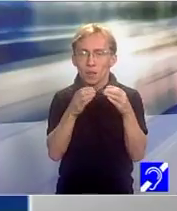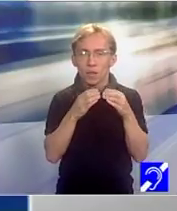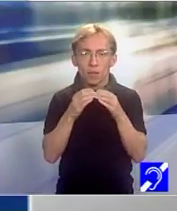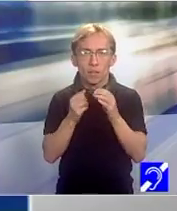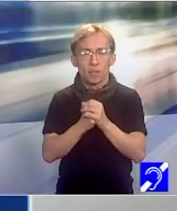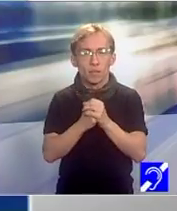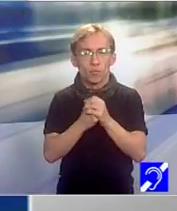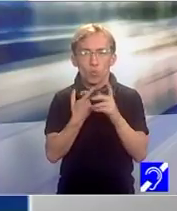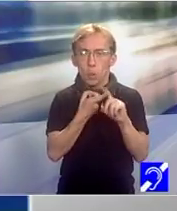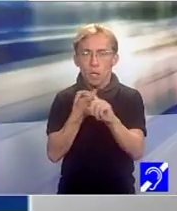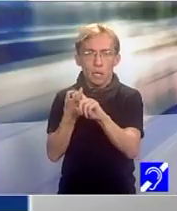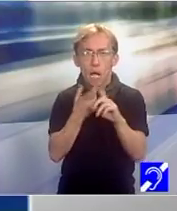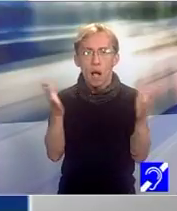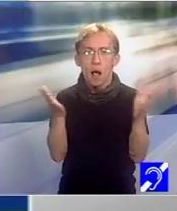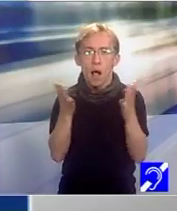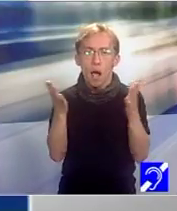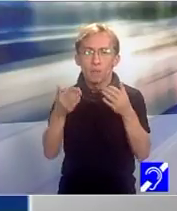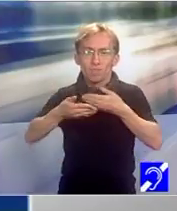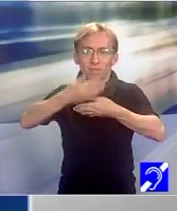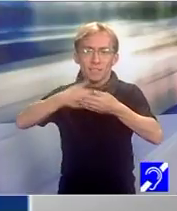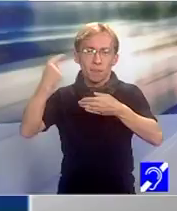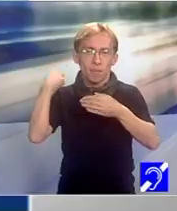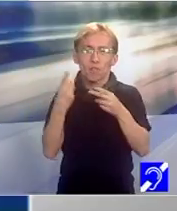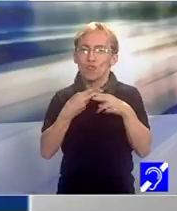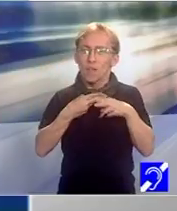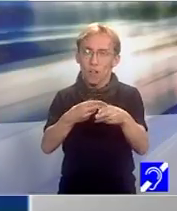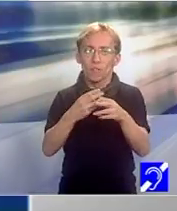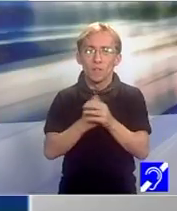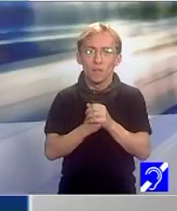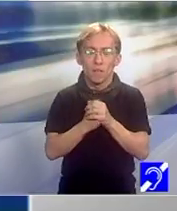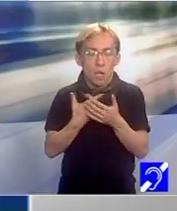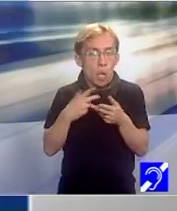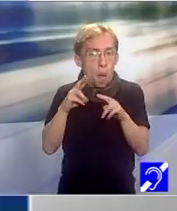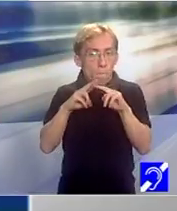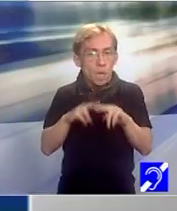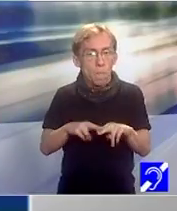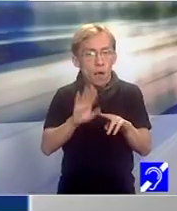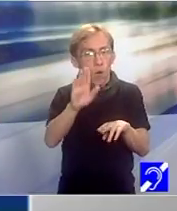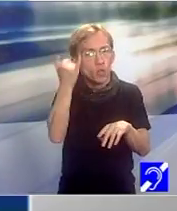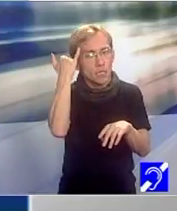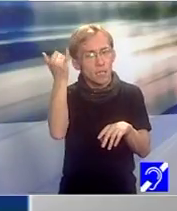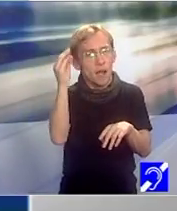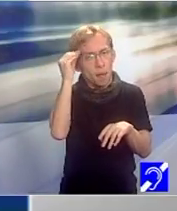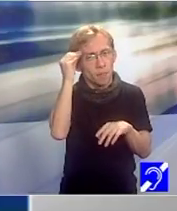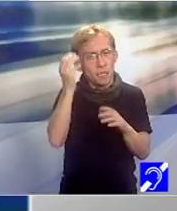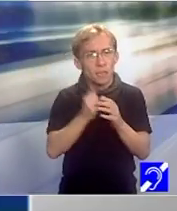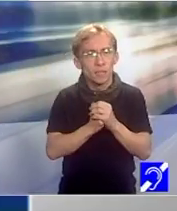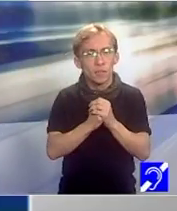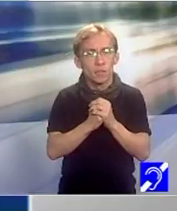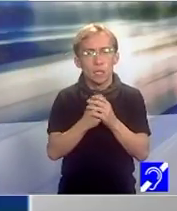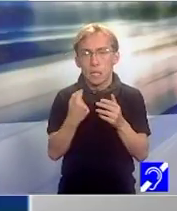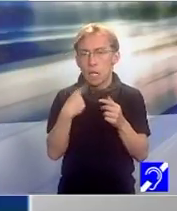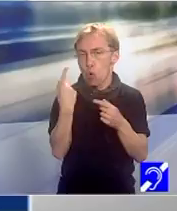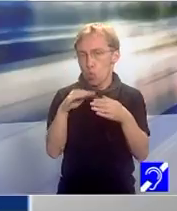spuneai, unei rețele care stă în spatele tău și te ajută. Și am rămas cu acea idee în minte, eu nu